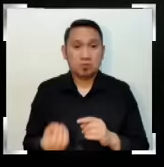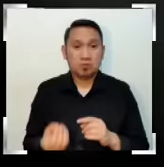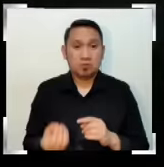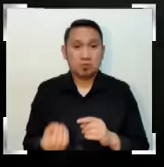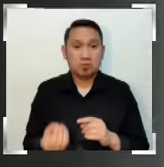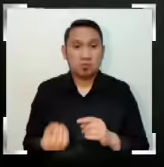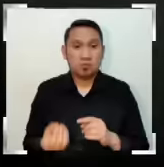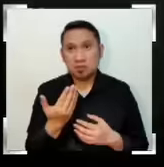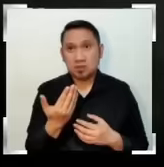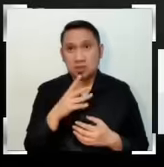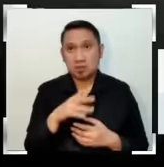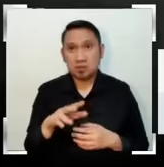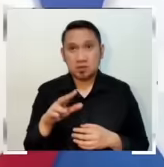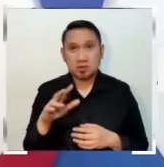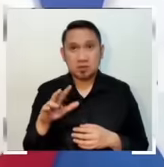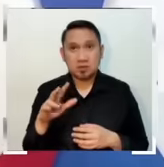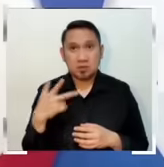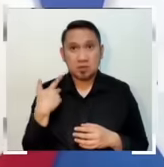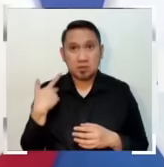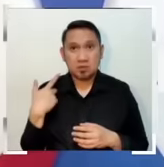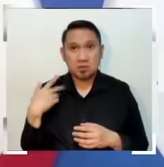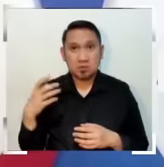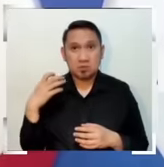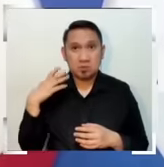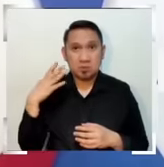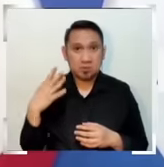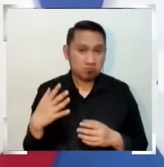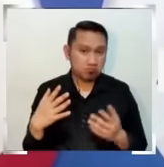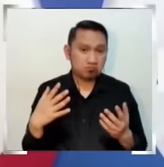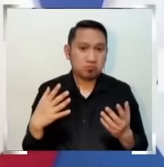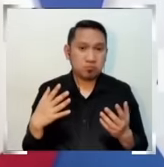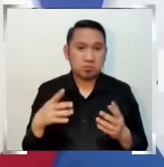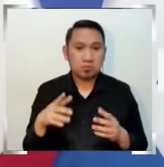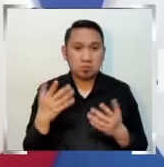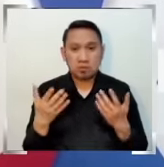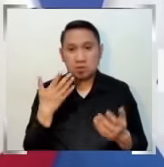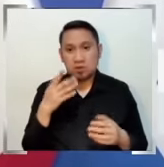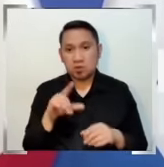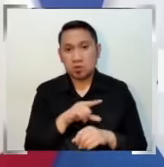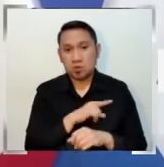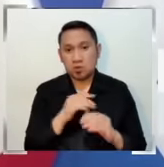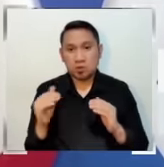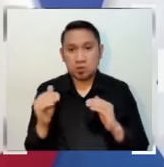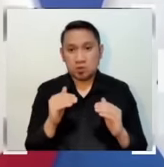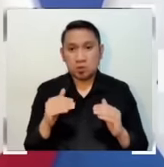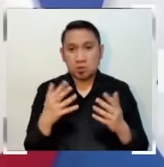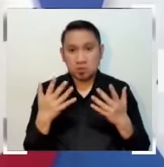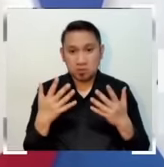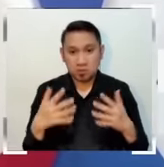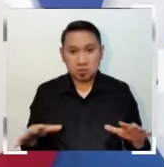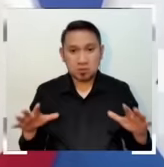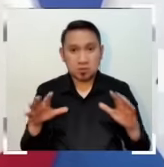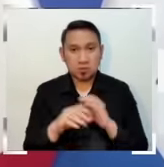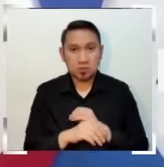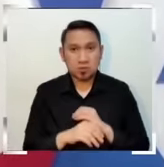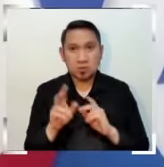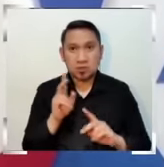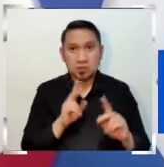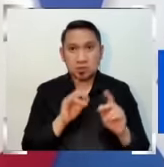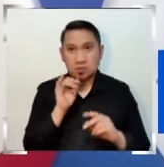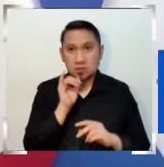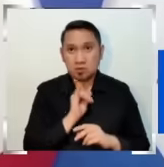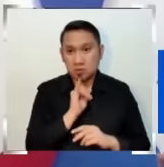ang tatlong deputy commander. It could be a long war. When this is over, the people of Israel will rebuild their